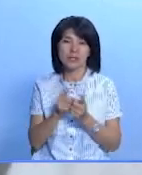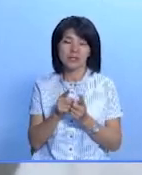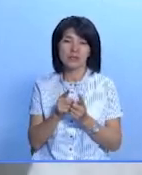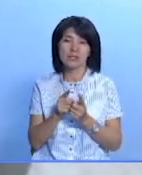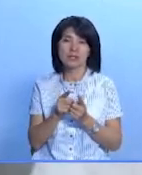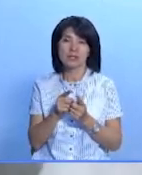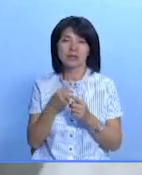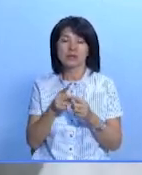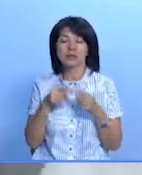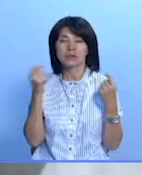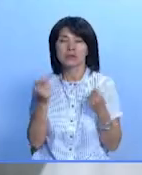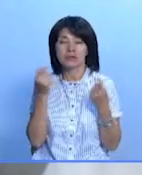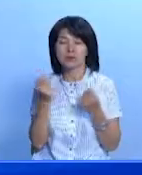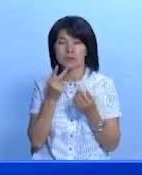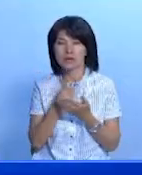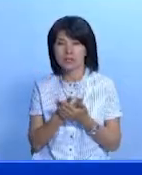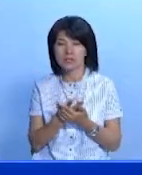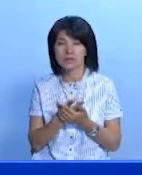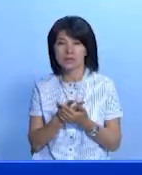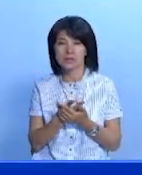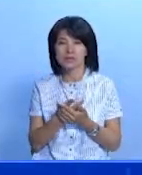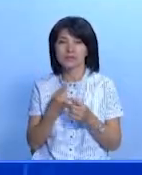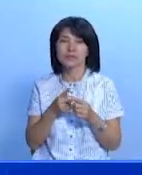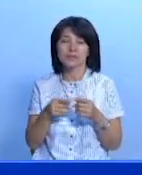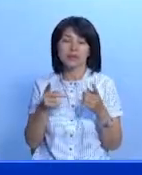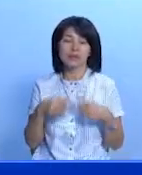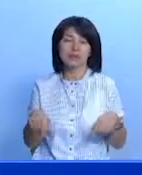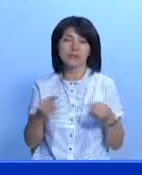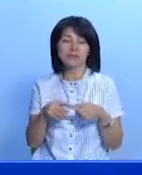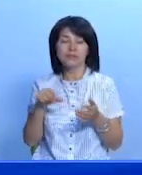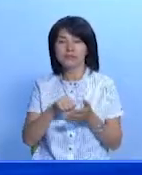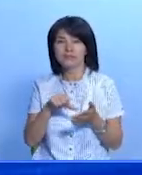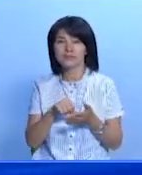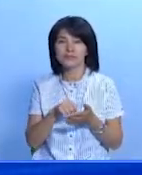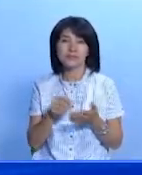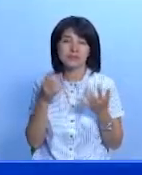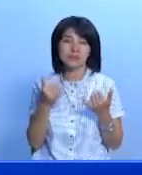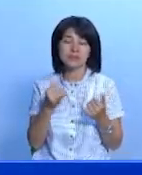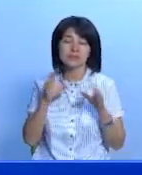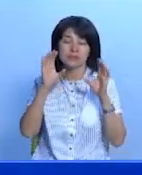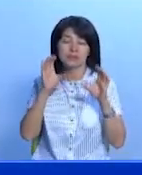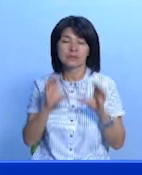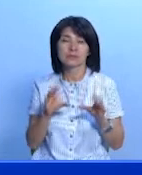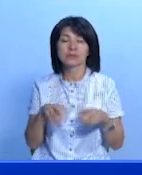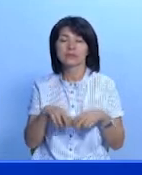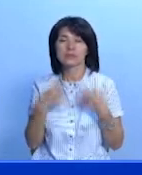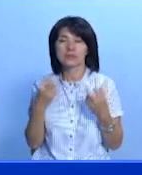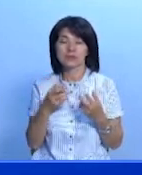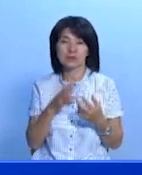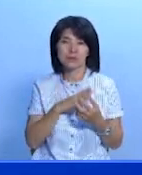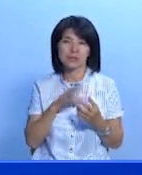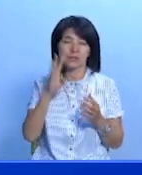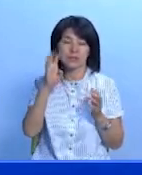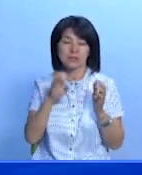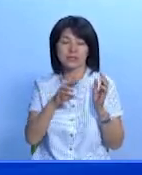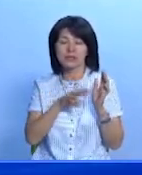тойды бөліскісі келеді. Тойды ұйымдастырушы мен жайғана қатысушы әкімшілік құқық бұзушылық кодексінің 476 бабы бойынша